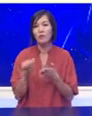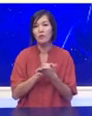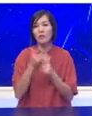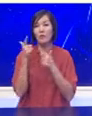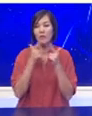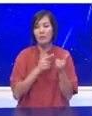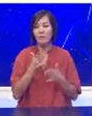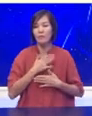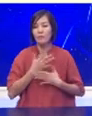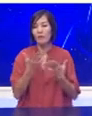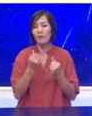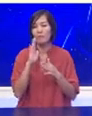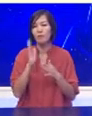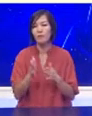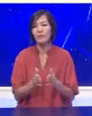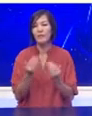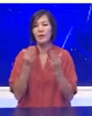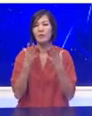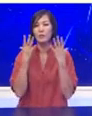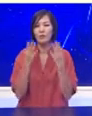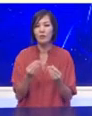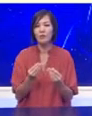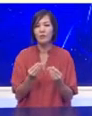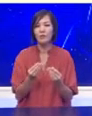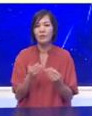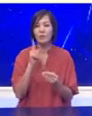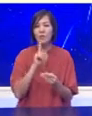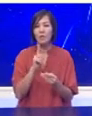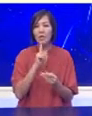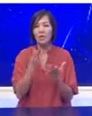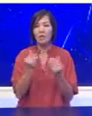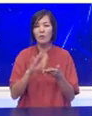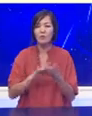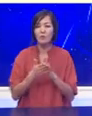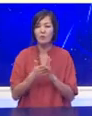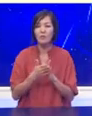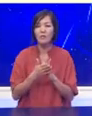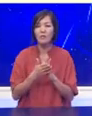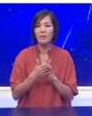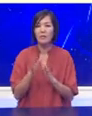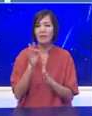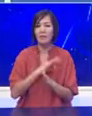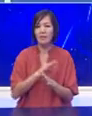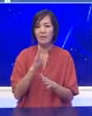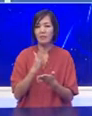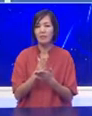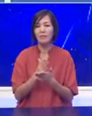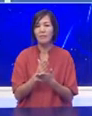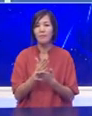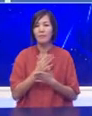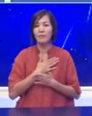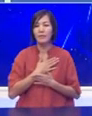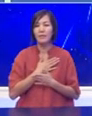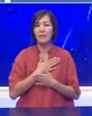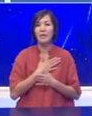мектеп біздің теңгерімге өтетін болады. Қазіргі таңда біз жаңа жалға алу келісімшарты негізінде мектепті пайдалануға алып отырмыз. Біз